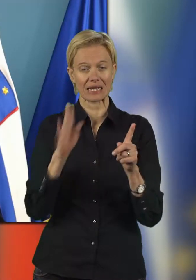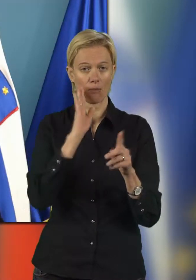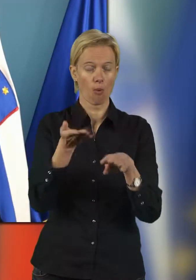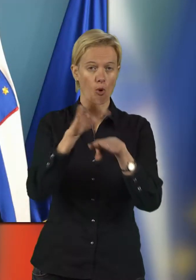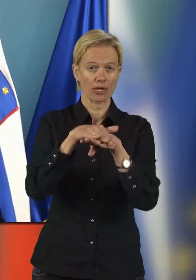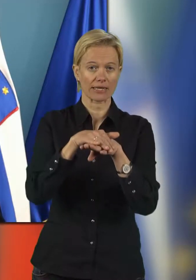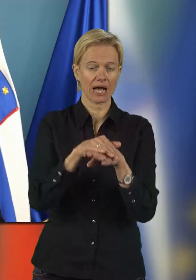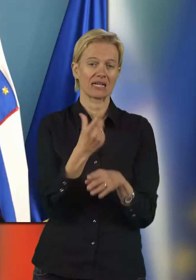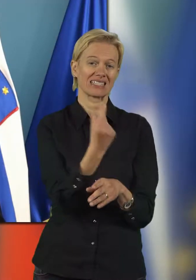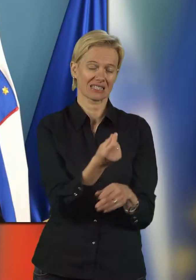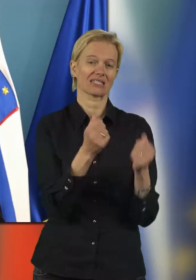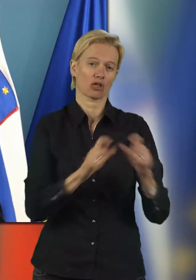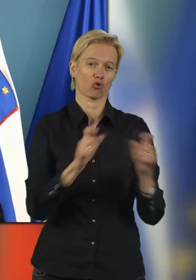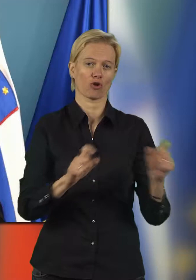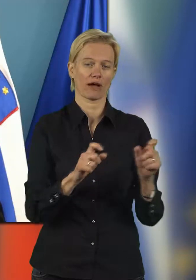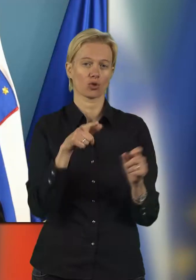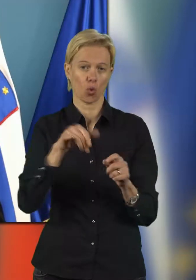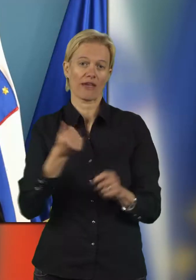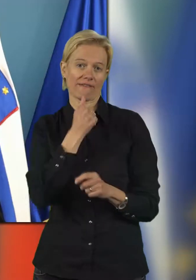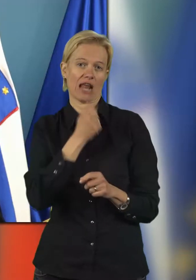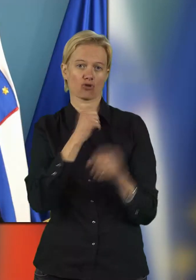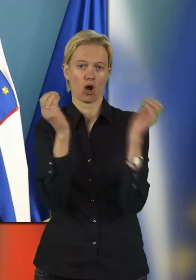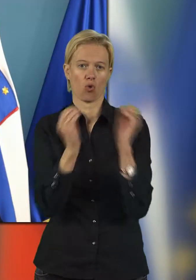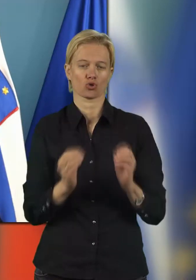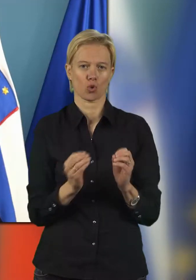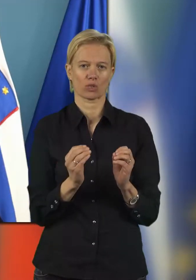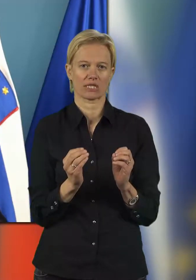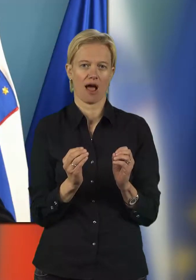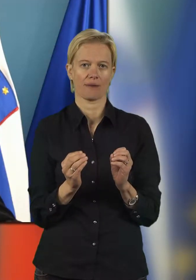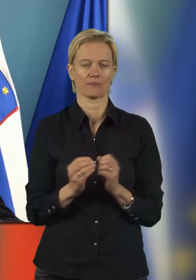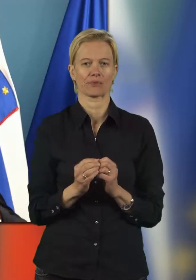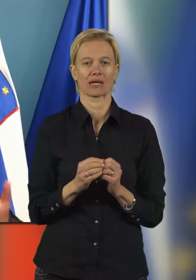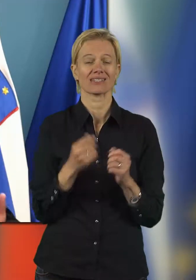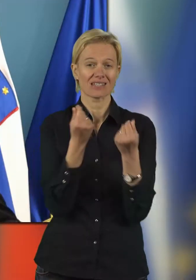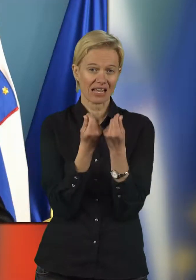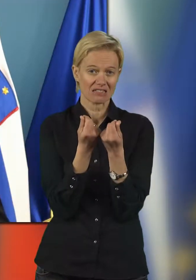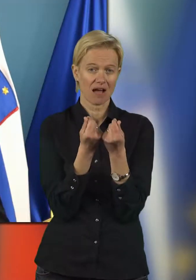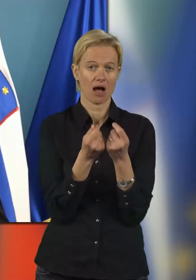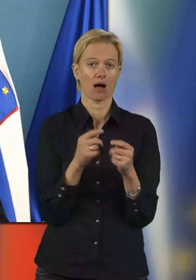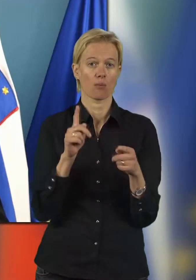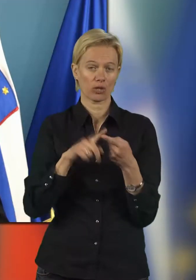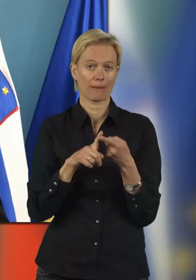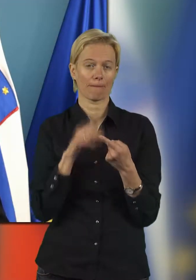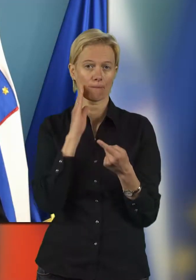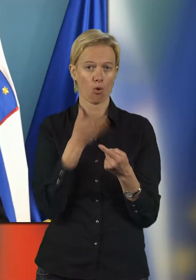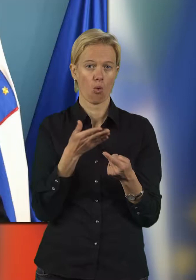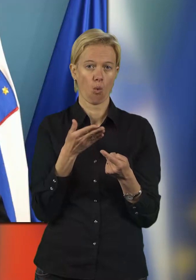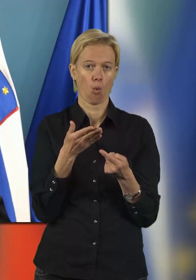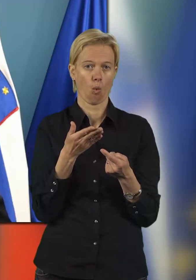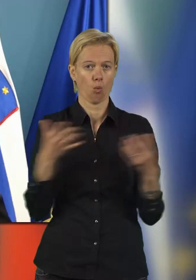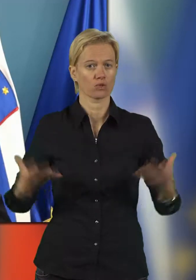sredstev, razlika bo pokrita z zadolževanjem. To je finančna konstrukcija. Sredstva, ki jih